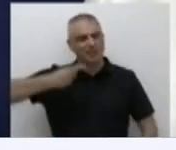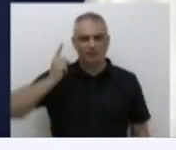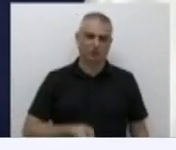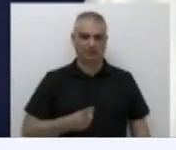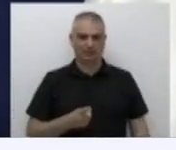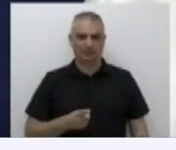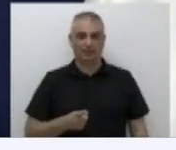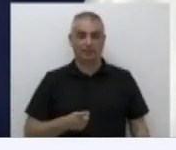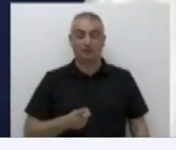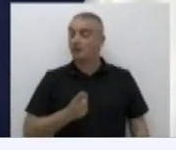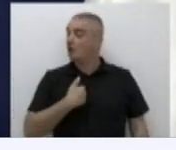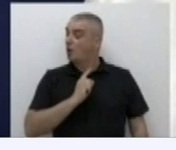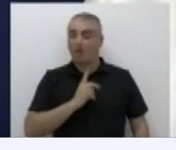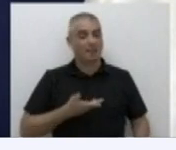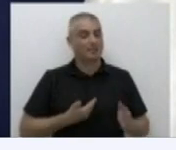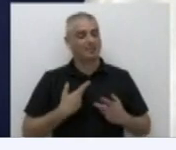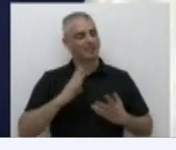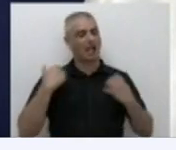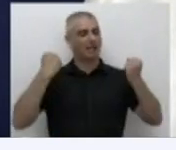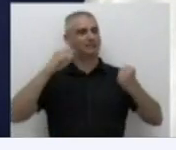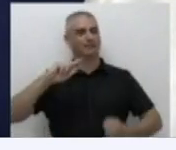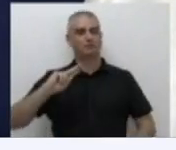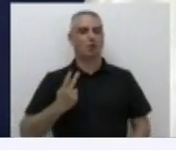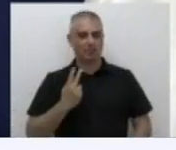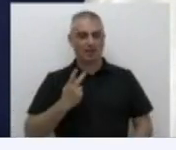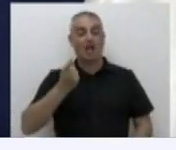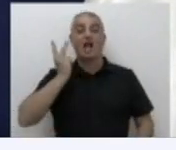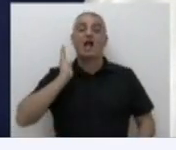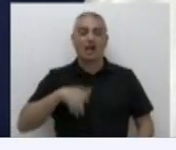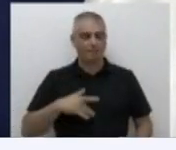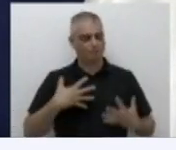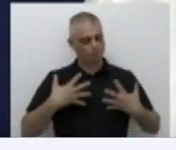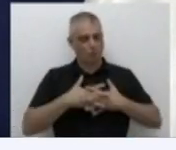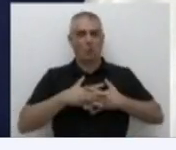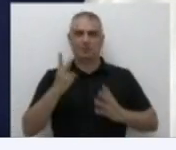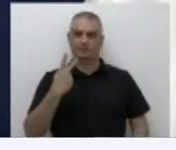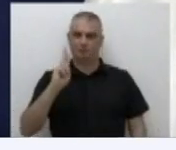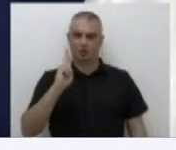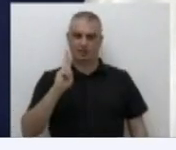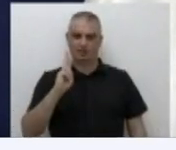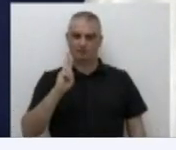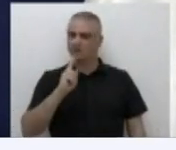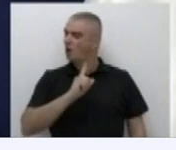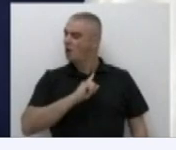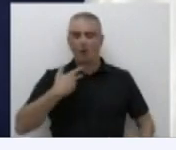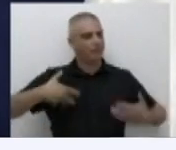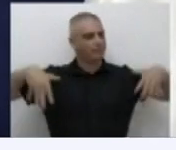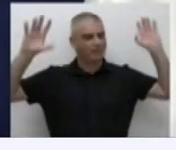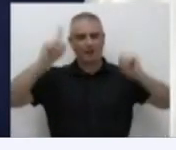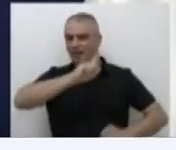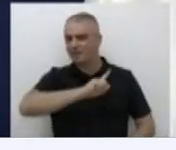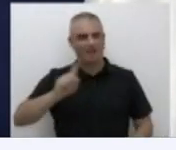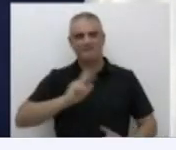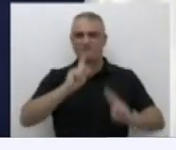يطلب منا ومتى ما سيطلب منا. لن نخرج أقوياء فحسب الموحدون. لن